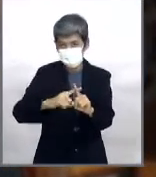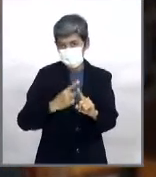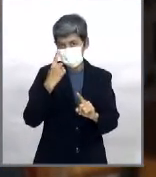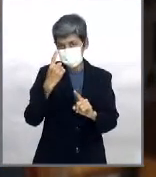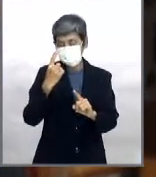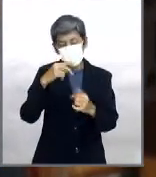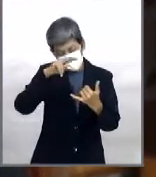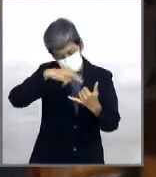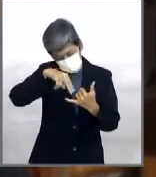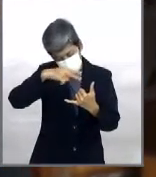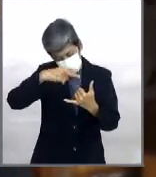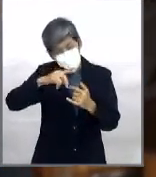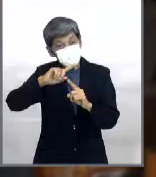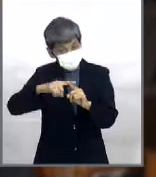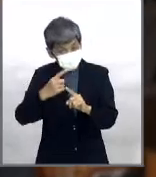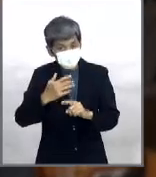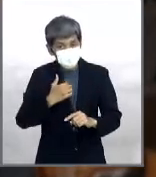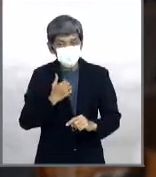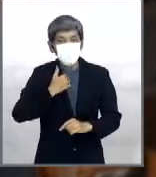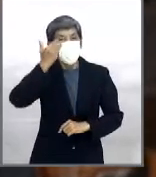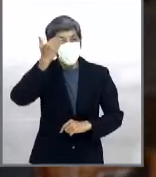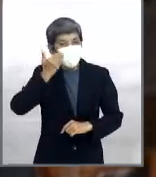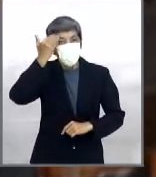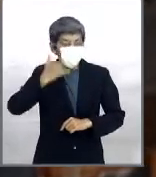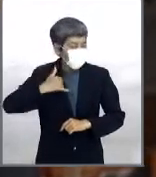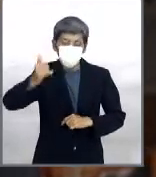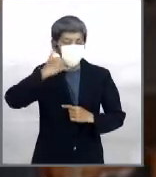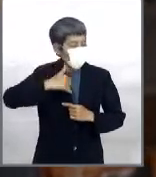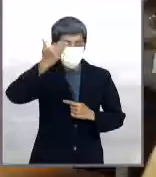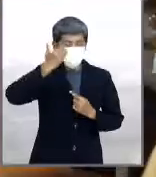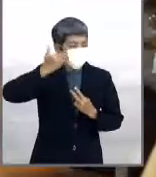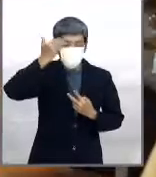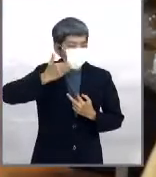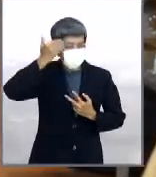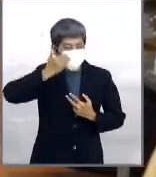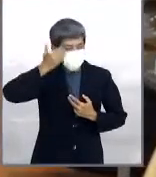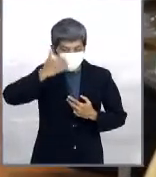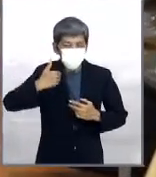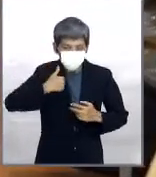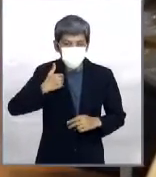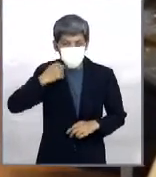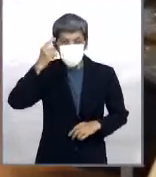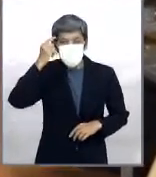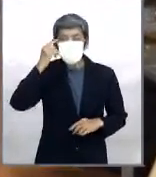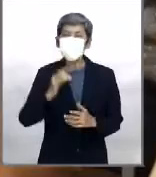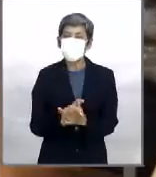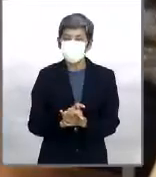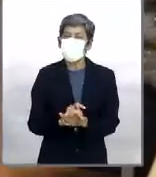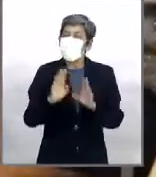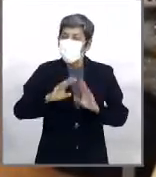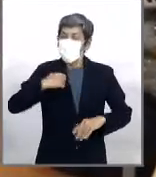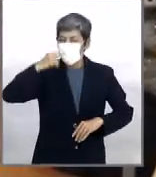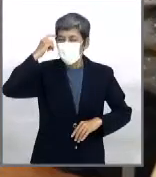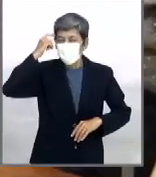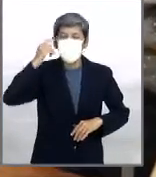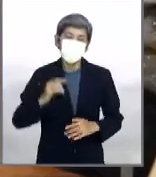1เดือนครับผมแล้วก็ตลอด1เดือนนั้นก็เข้าห้องผ่าตัดเป็นว่าเล่นครับผมใช่เข้าใจเลยว่ามันเป็น